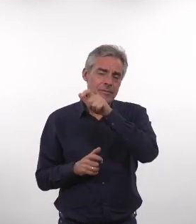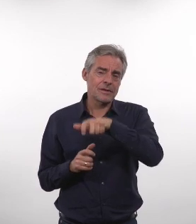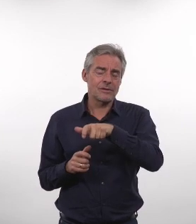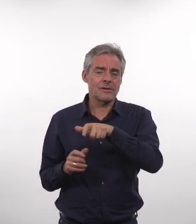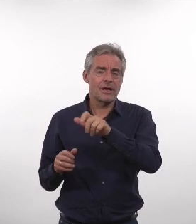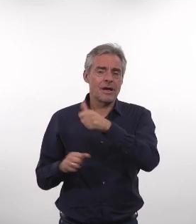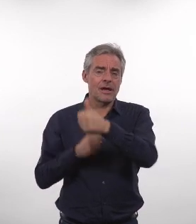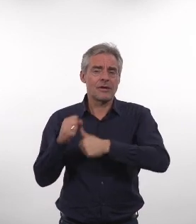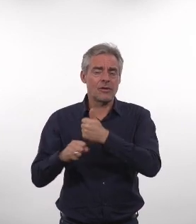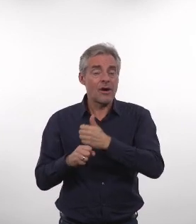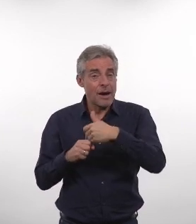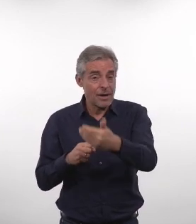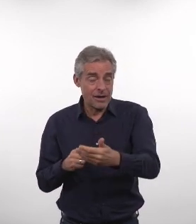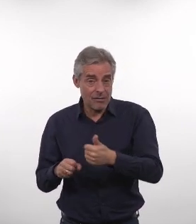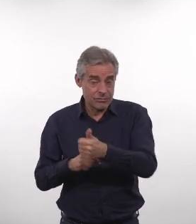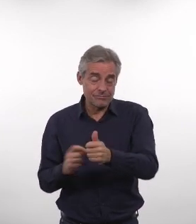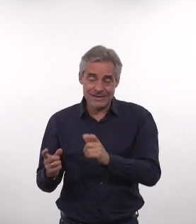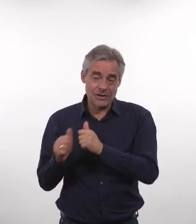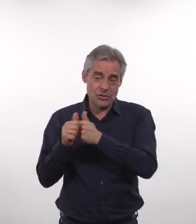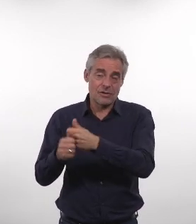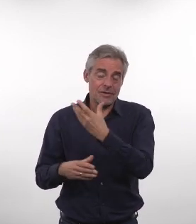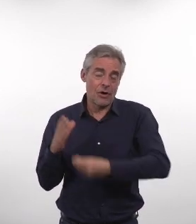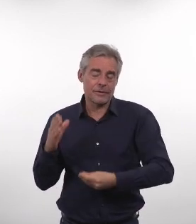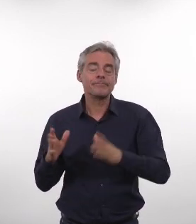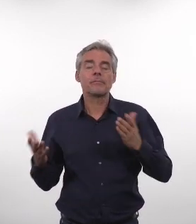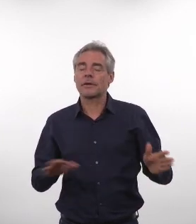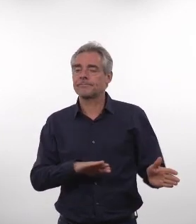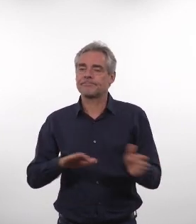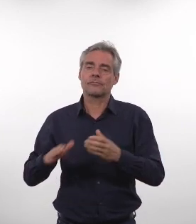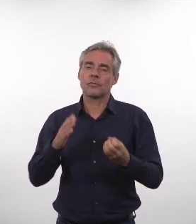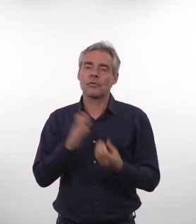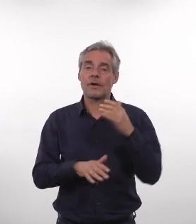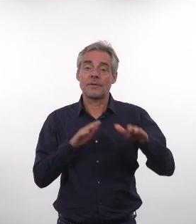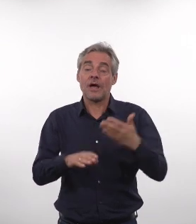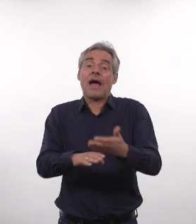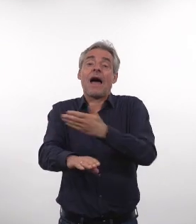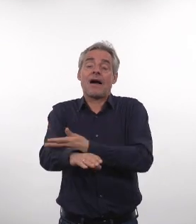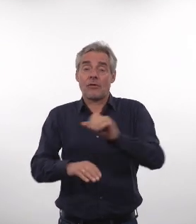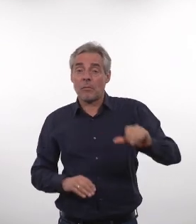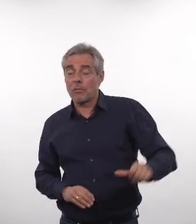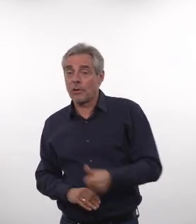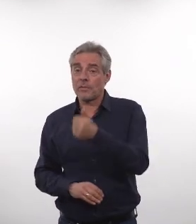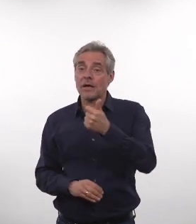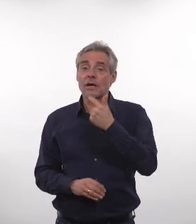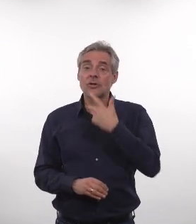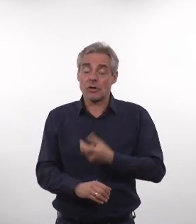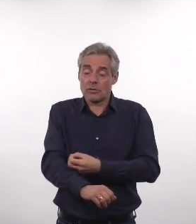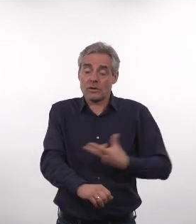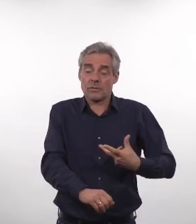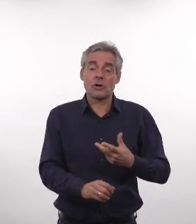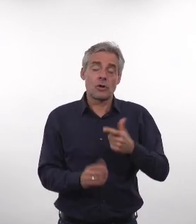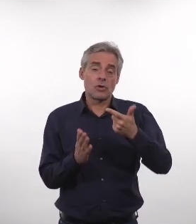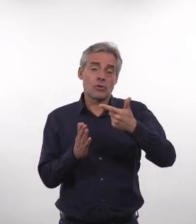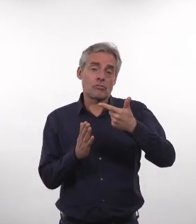après, en fait, on n'avait pas eu de vrai suivi. Donc, dorénavant, on le fait en amont de la prise de sang, 15 jours, 3 semaines